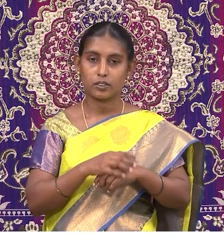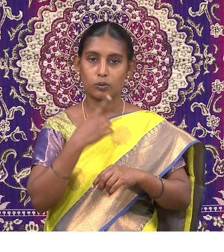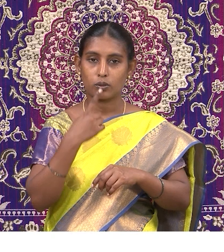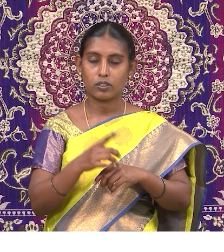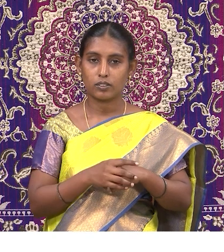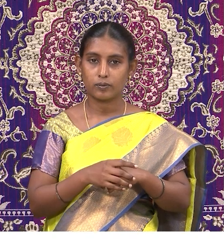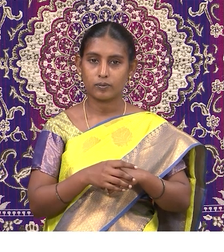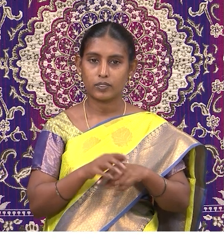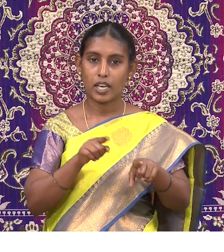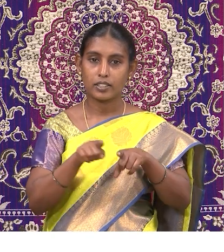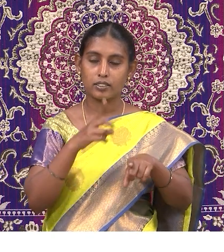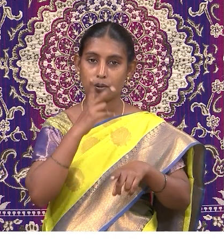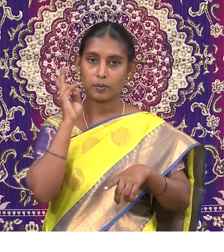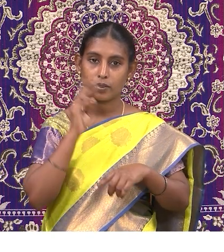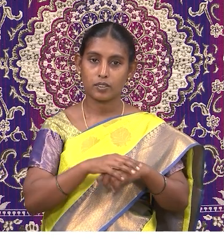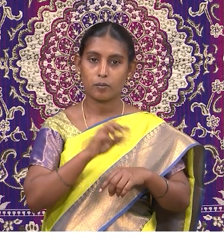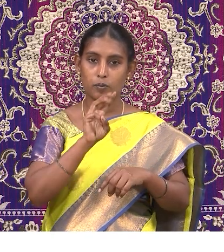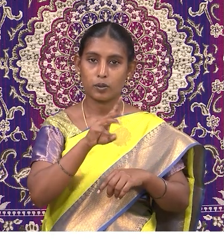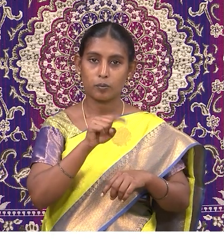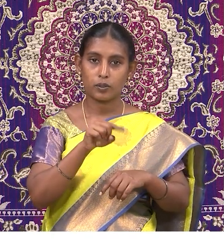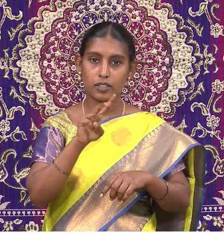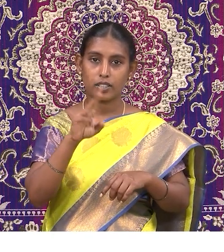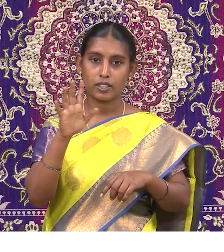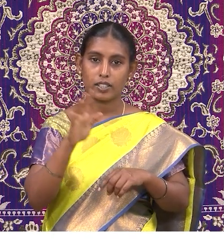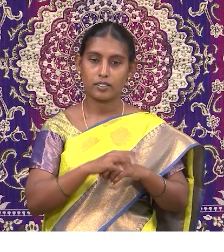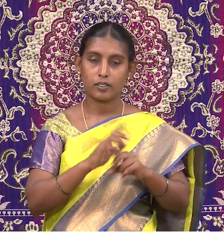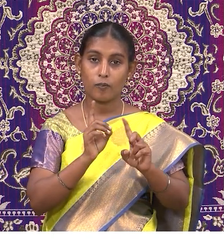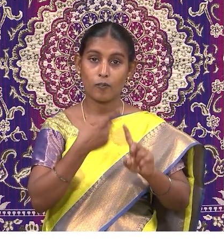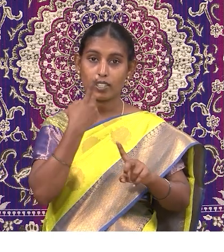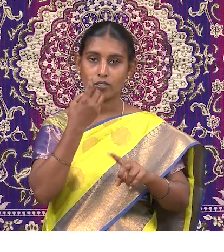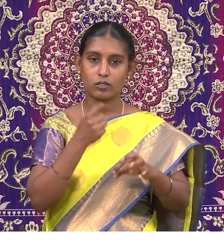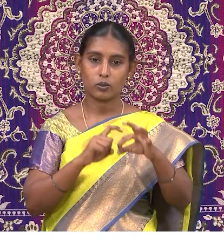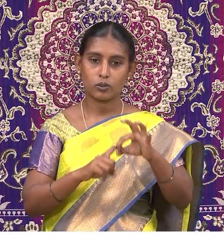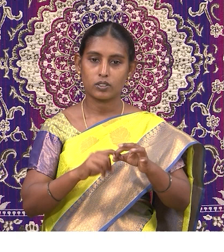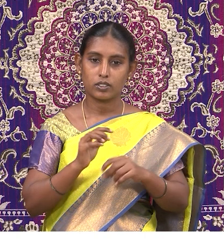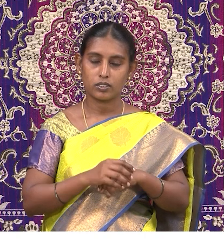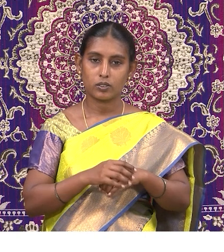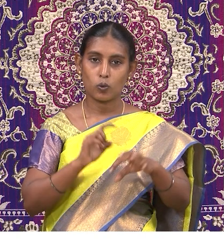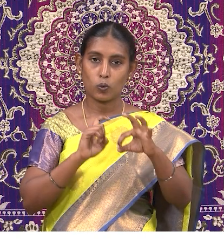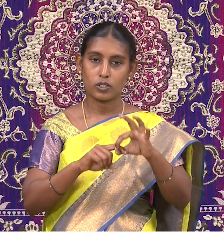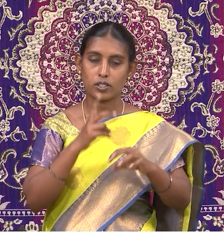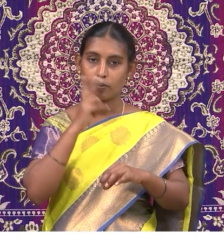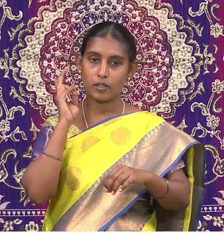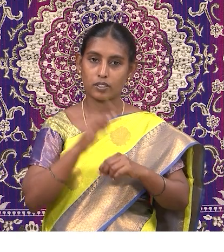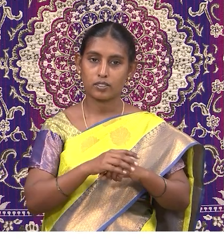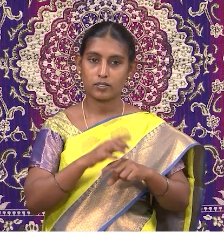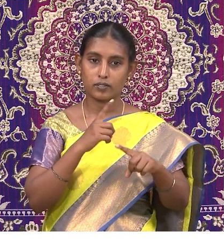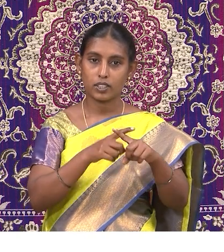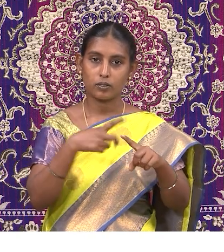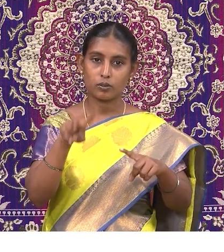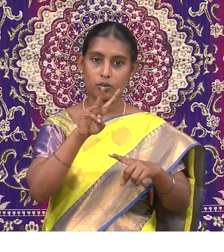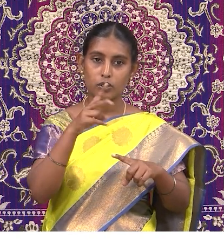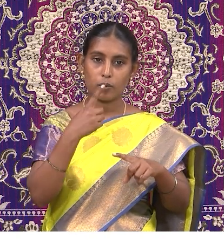கண்டுபிடி. எடுத்துக்காட்டு 3.25 முதல் சப்டிவிஷன் உங்களுக்கு என்ன கேள்வி பாருங்கள், அங்கே எக்ஸ் ஸ்கொயர்ட்